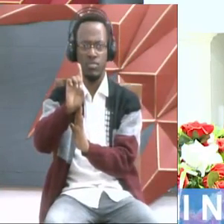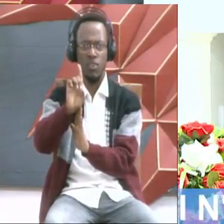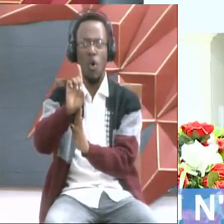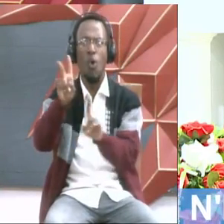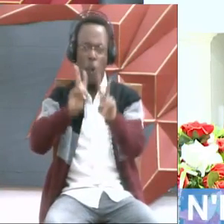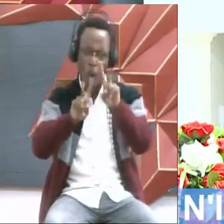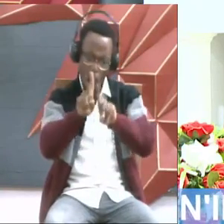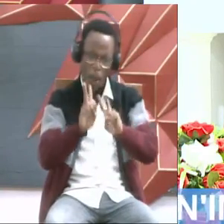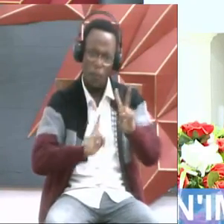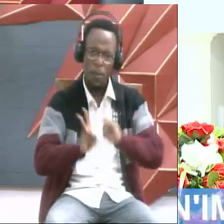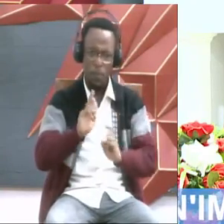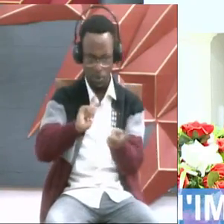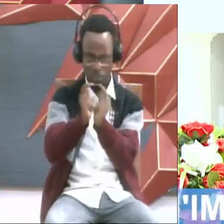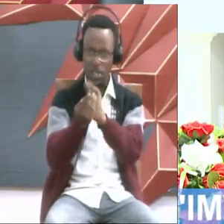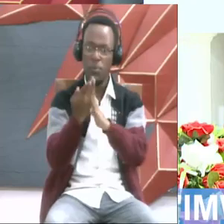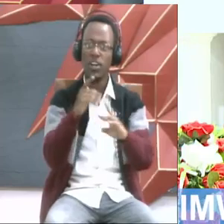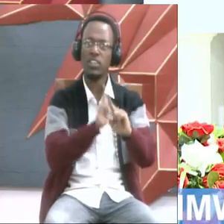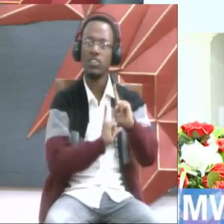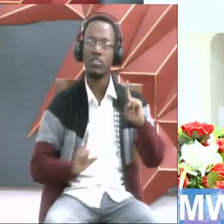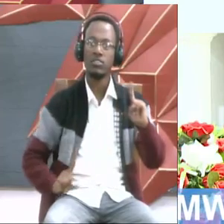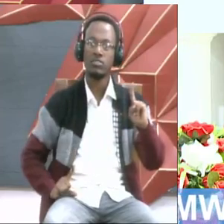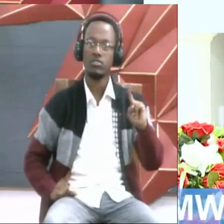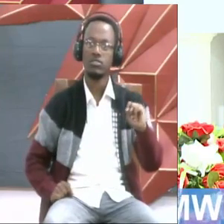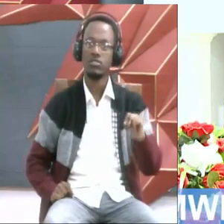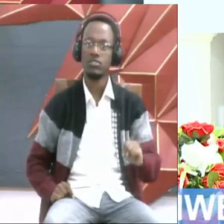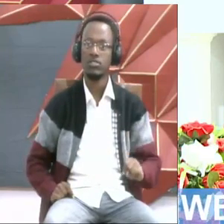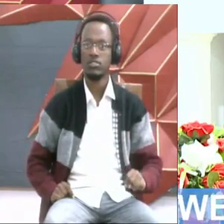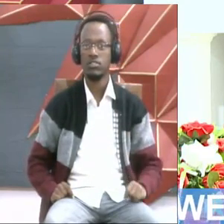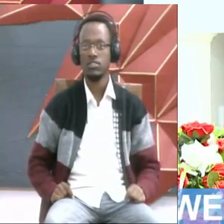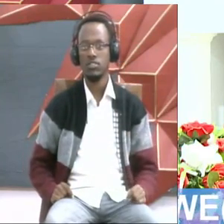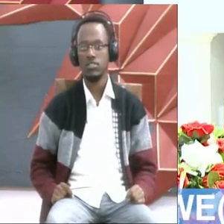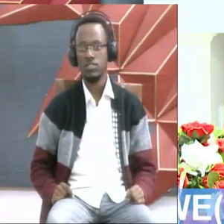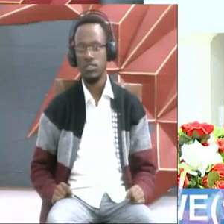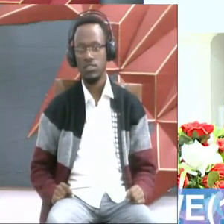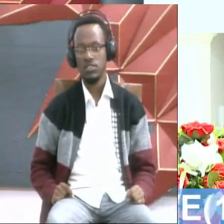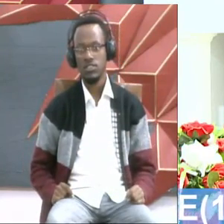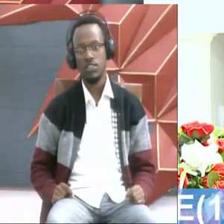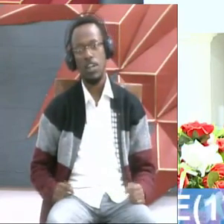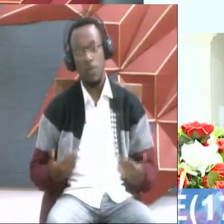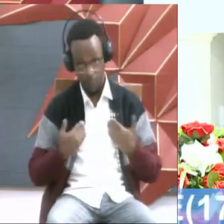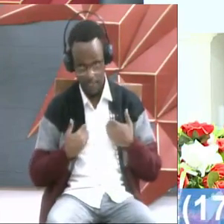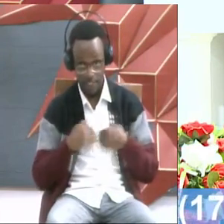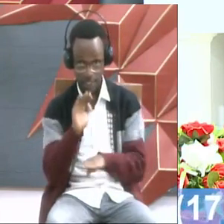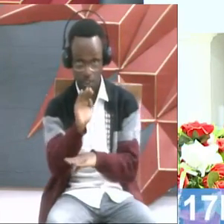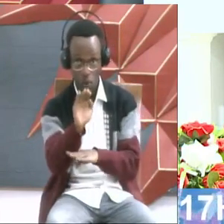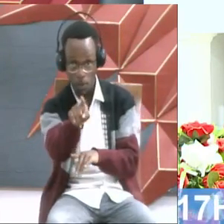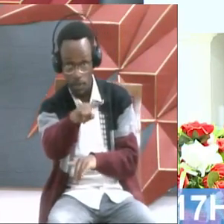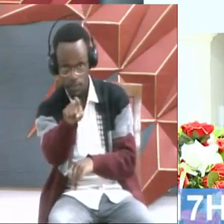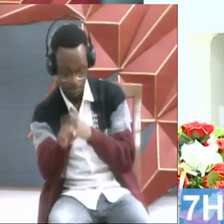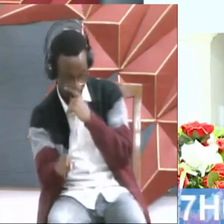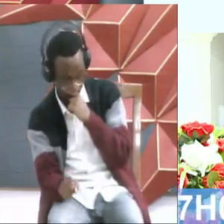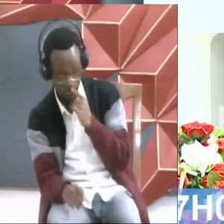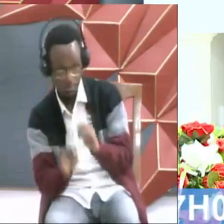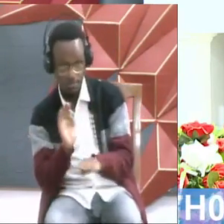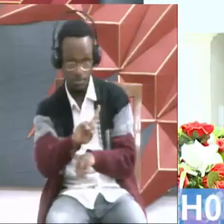n'umwami comme étant transformé par le Seigneur amen amen ndababaza ikibazo mwabafere hari